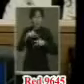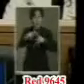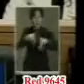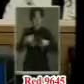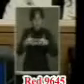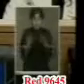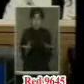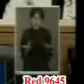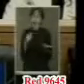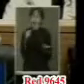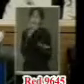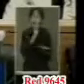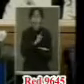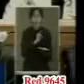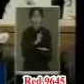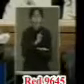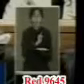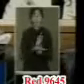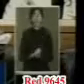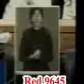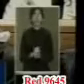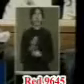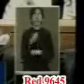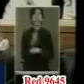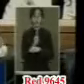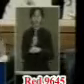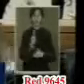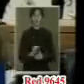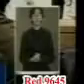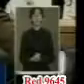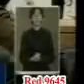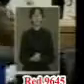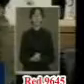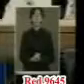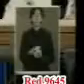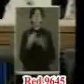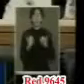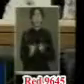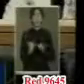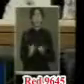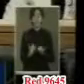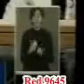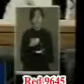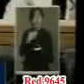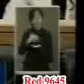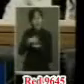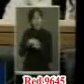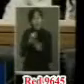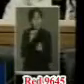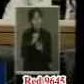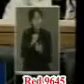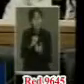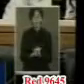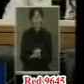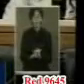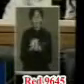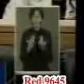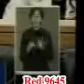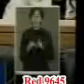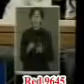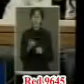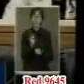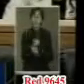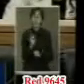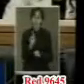กันนั้นใครจะรับผิดชอบท่านประธานที่เคารพวันนี้ถึงขนาดที่ขนาดจะพูดกันถึงขนาดที่ว่าจะทำอย่างไร